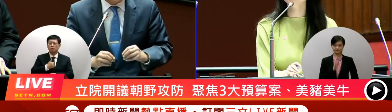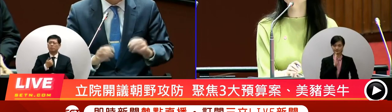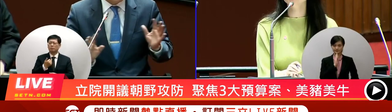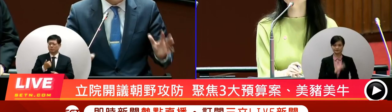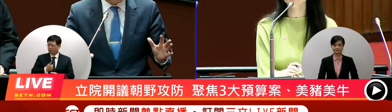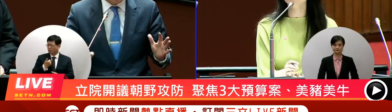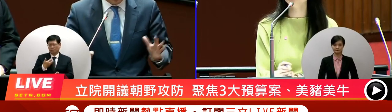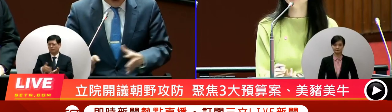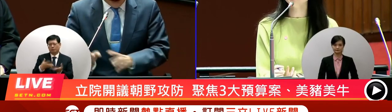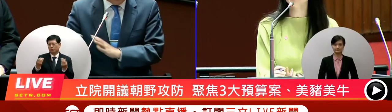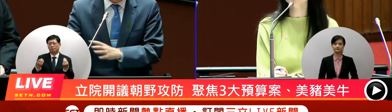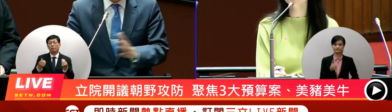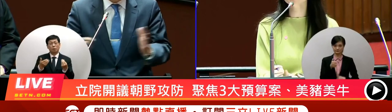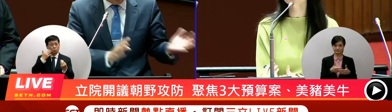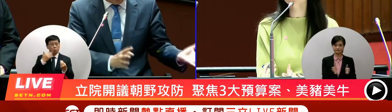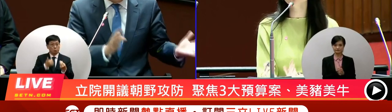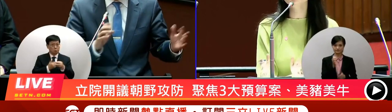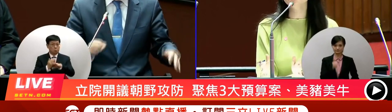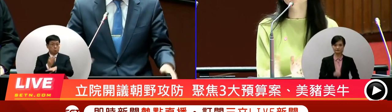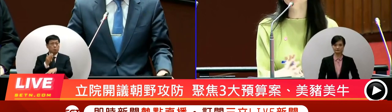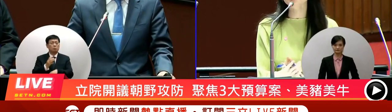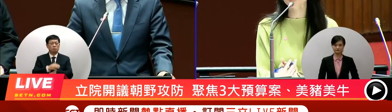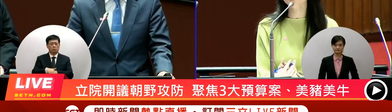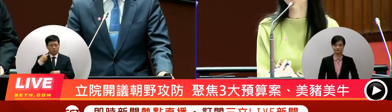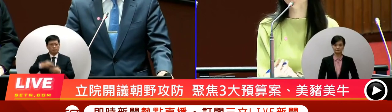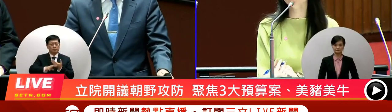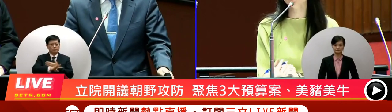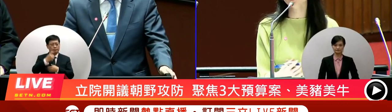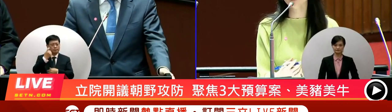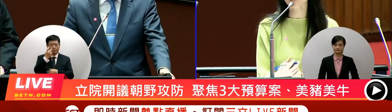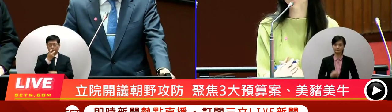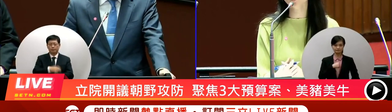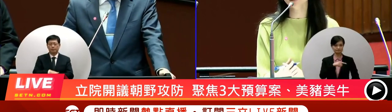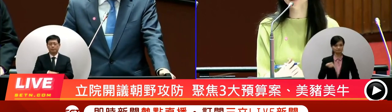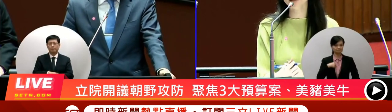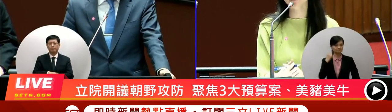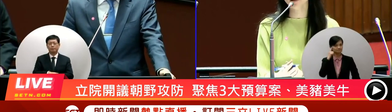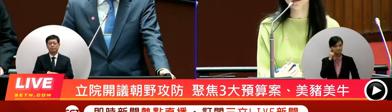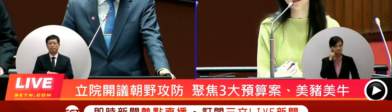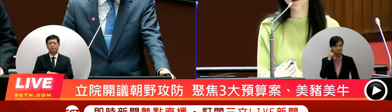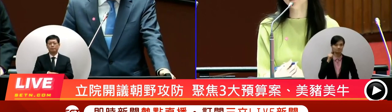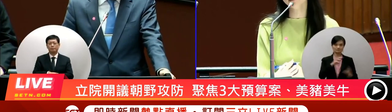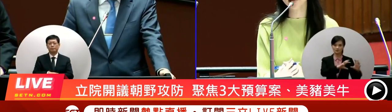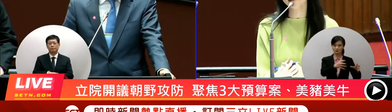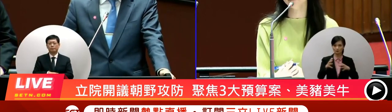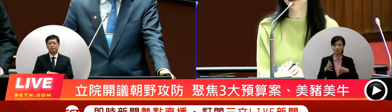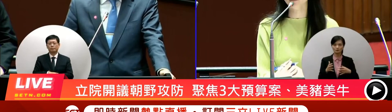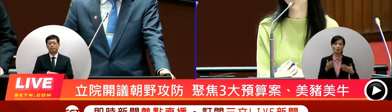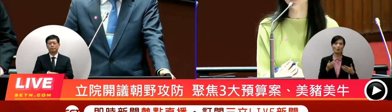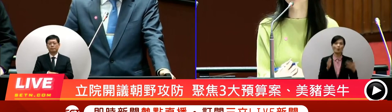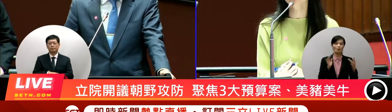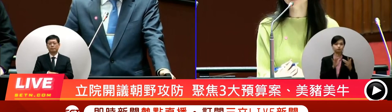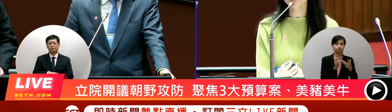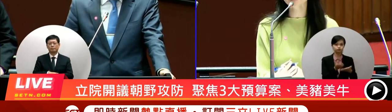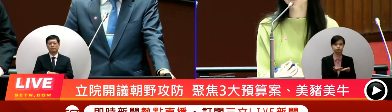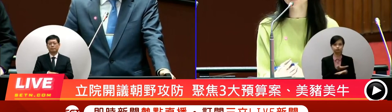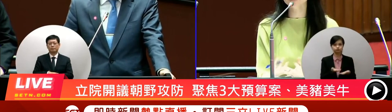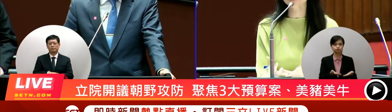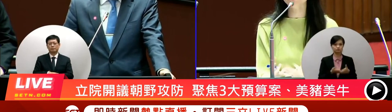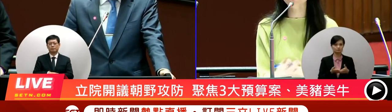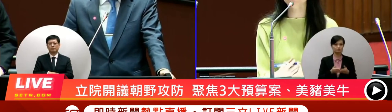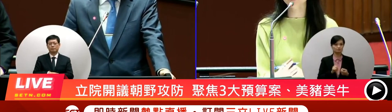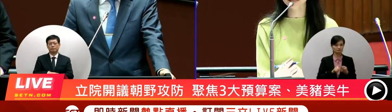量并没有比较多。如果量比较多， 因为我们其实也在问说要跟国际接轨这个 Codex 的标准哦，但是